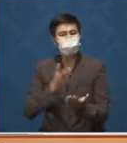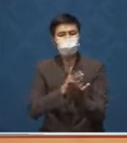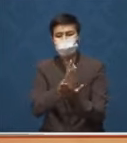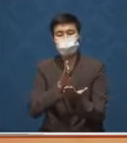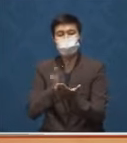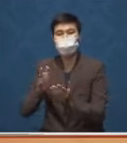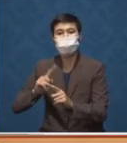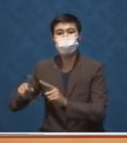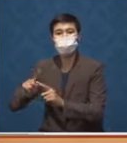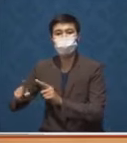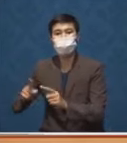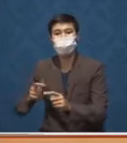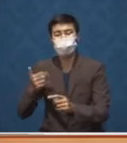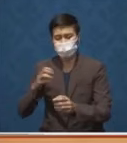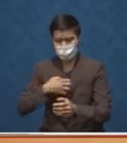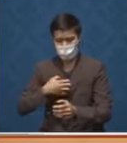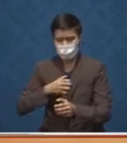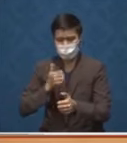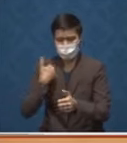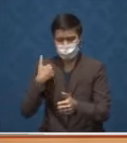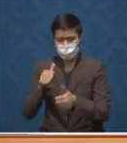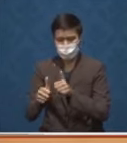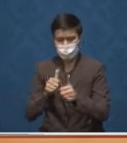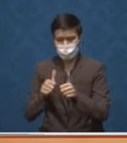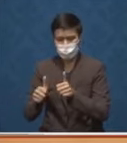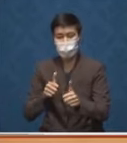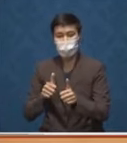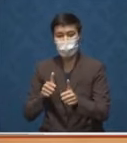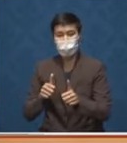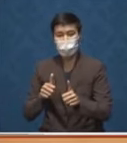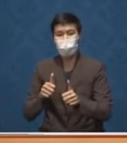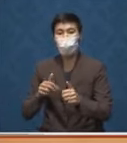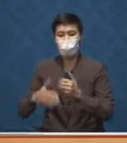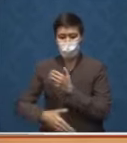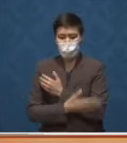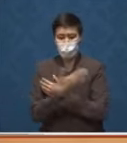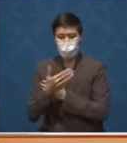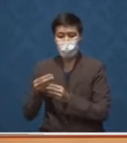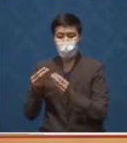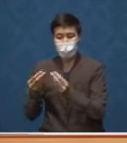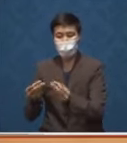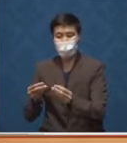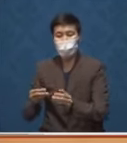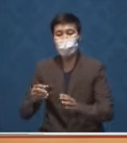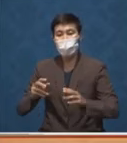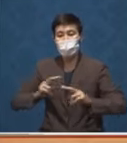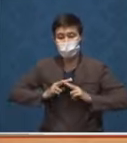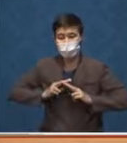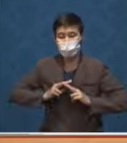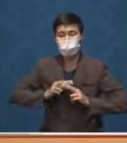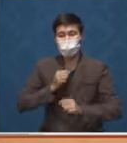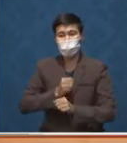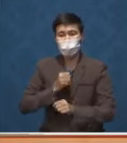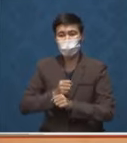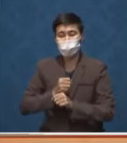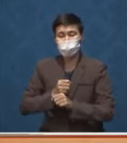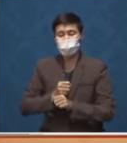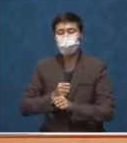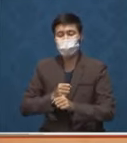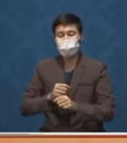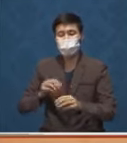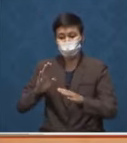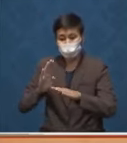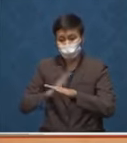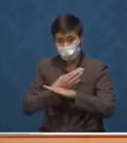จะพยายามให้เกิดการแข่งขันแล้วก็เปิดโอกาสให้ภาคเอกชนเนี่ยได้ทำธุรกิจอย่างเต็มที่นะ